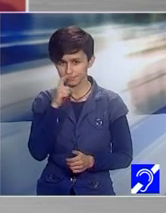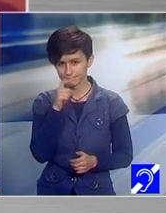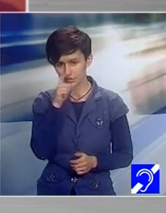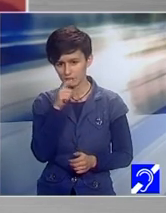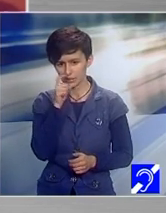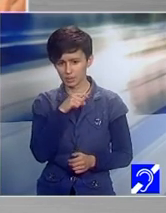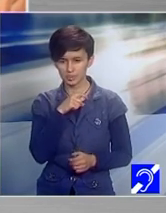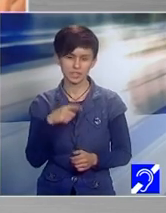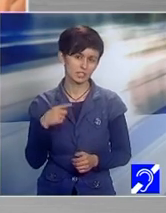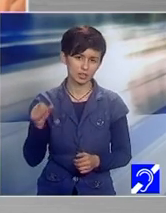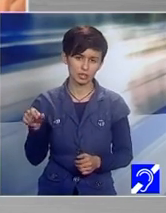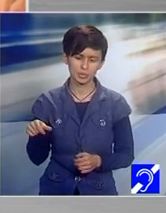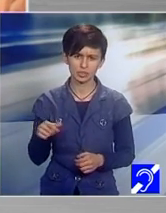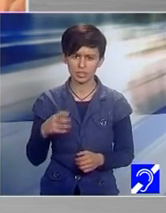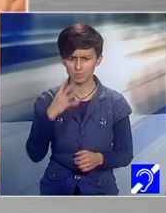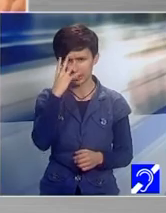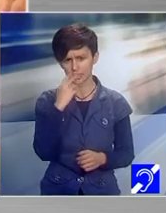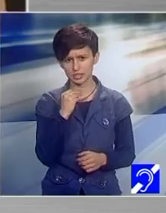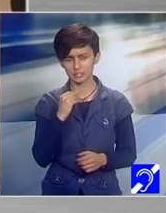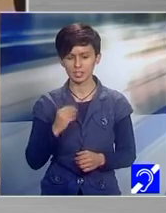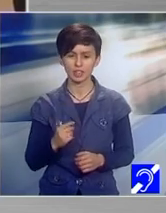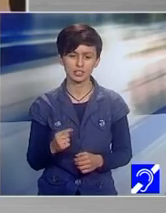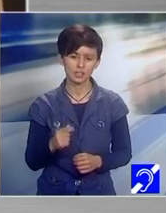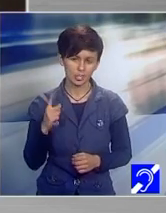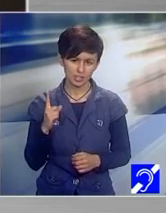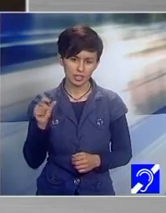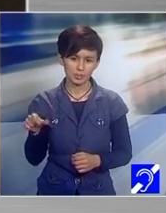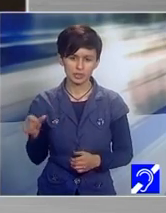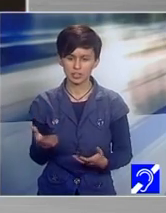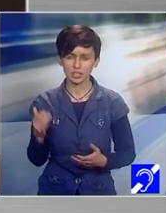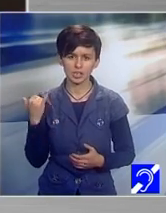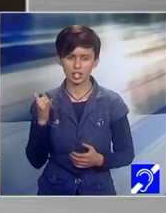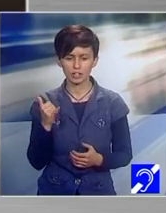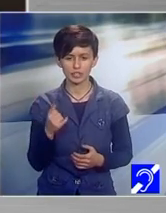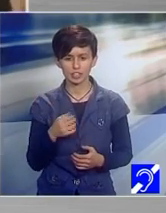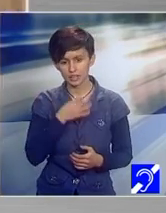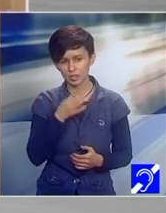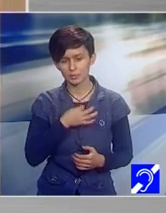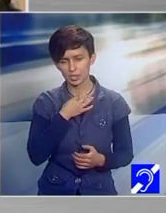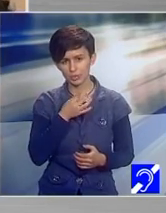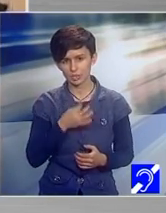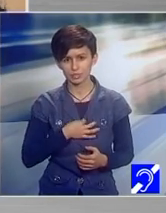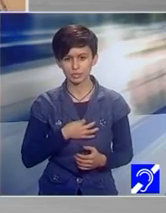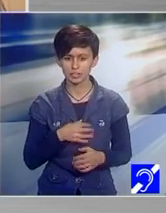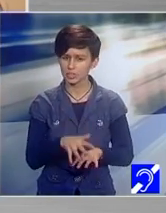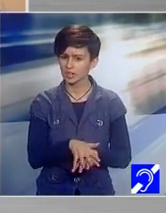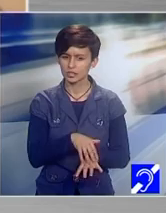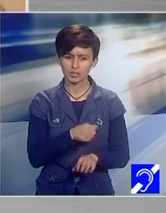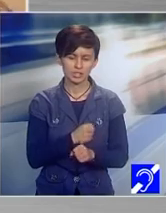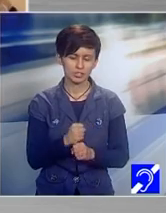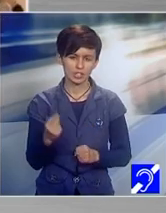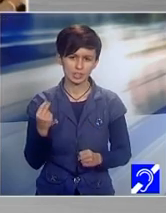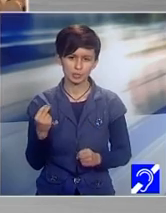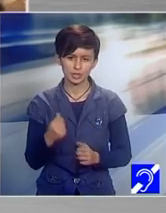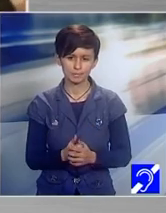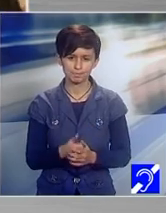dar rămânem cu bucuria. Iar cei care au fost mi-au spus că s-au simțit într-adevăr foarte, foarte, foarte bine. Această